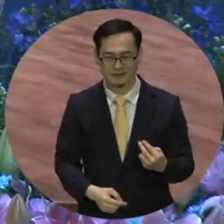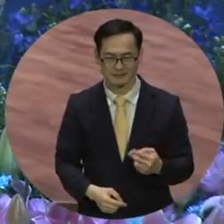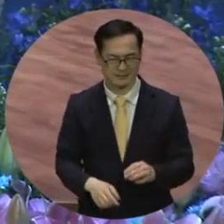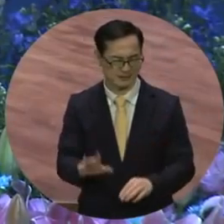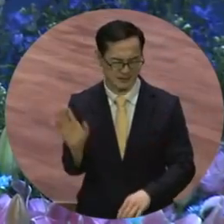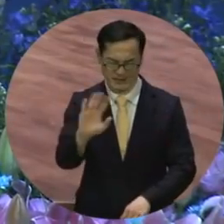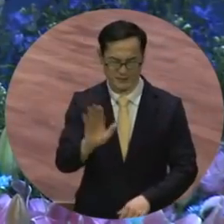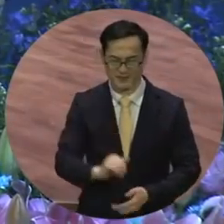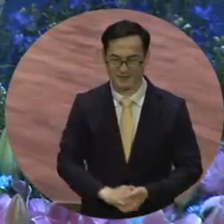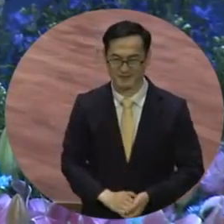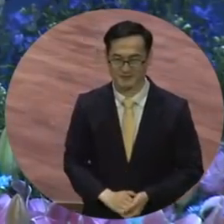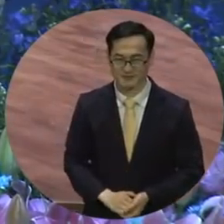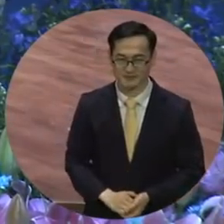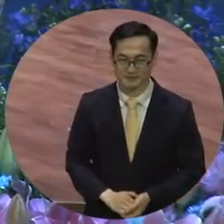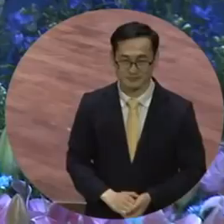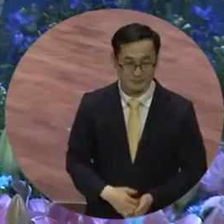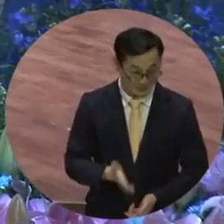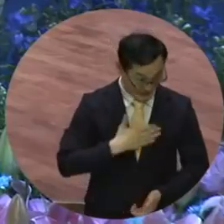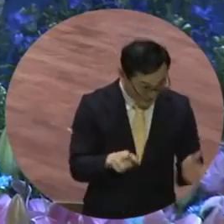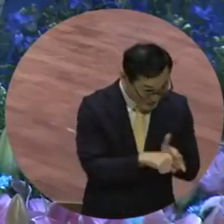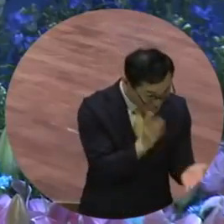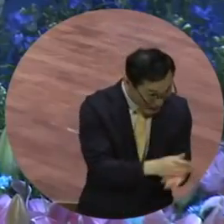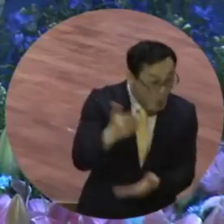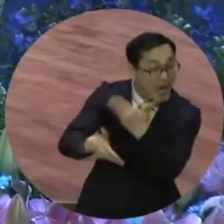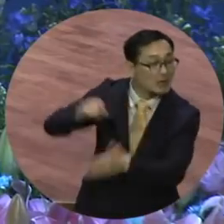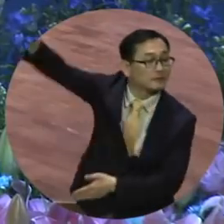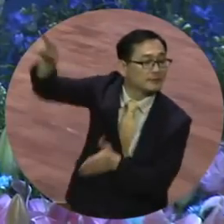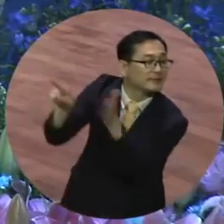그럼 이렇게 하세요. 하나님을 믿으세요.